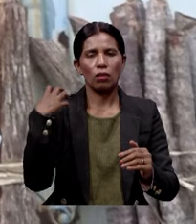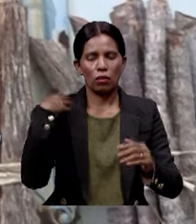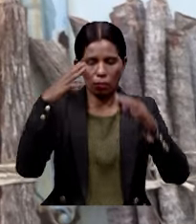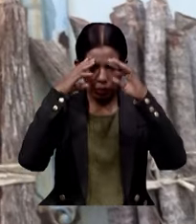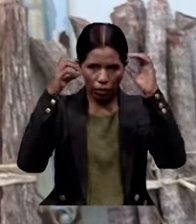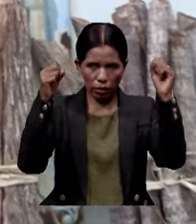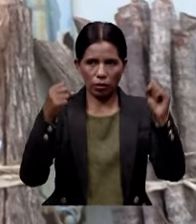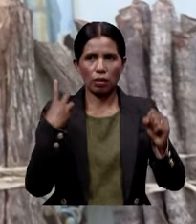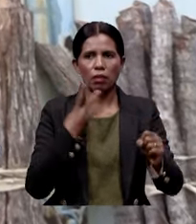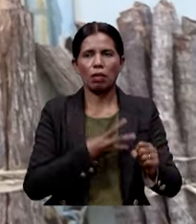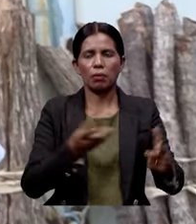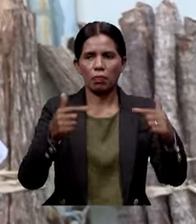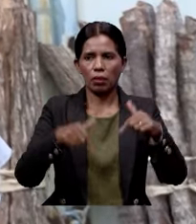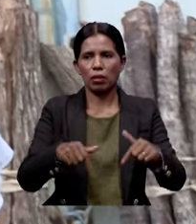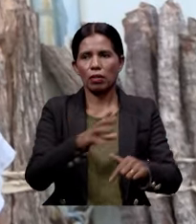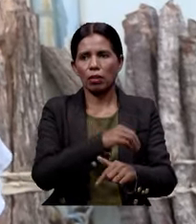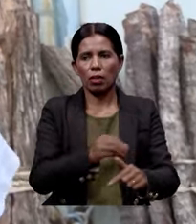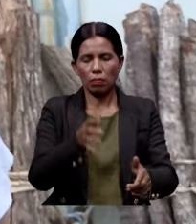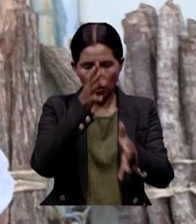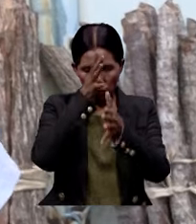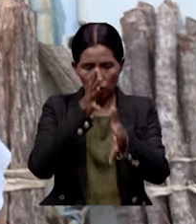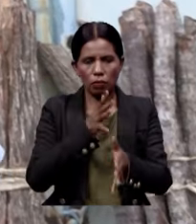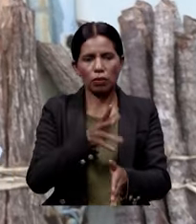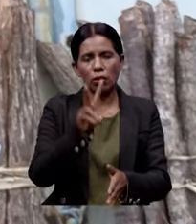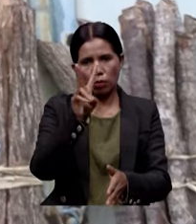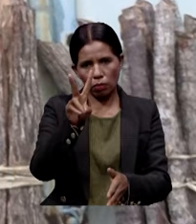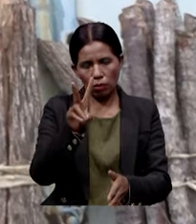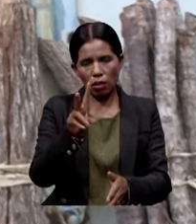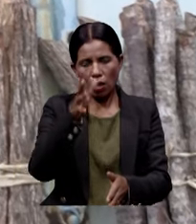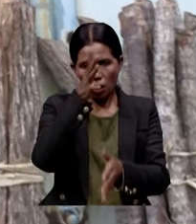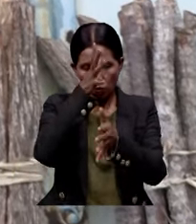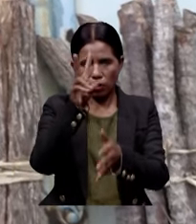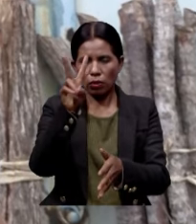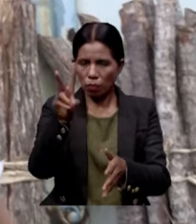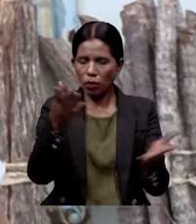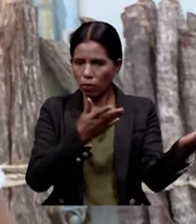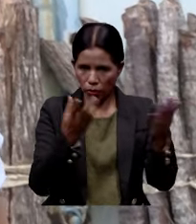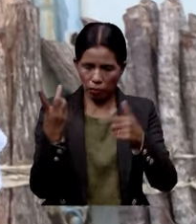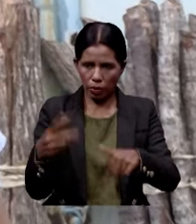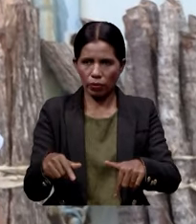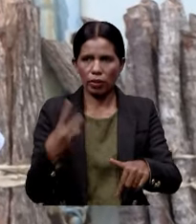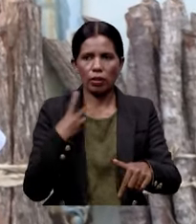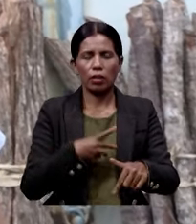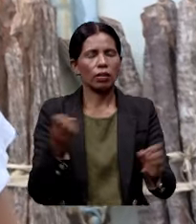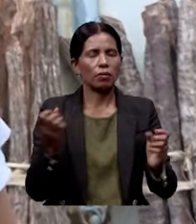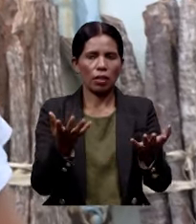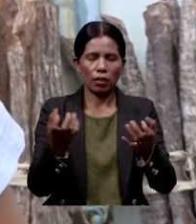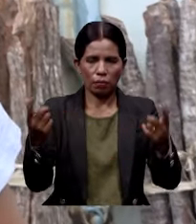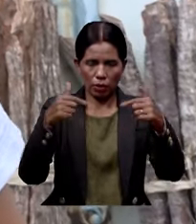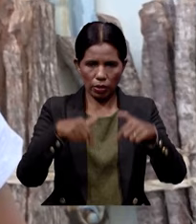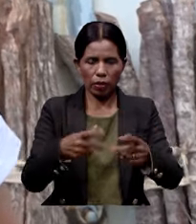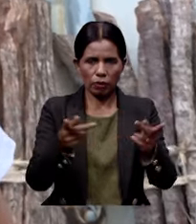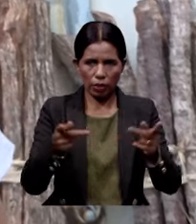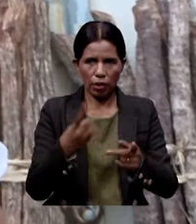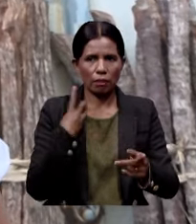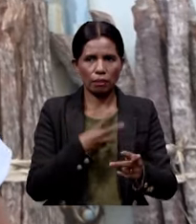laran. Ami mai ne tamba abona in ruma lore ami mai Fatin ida agora ami hela ne. Laos ami ne hakarak mak mai tama Fatin ida ne. Nebe ami